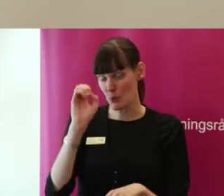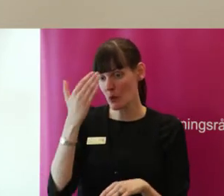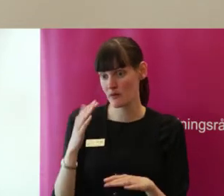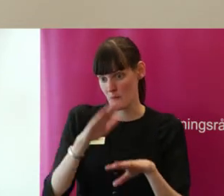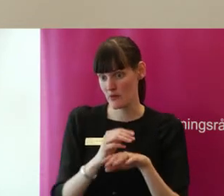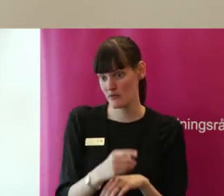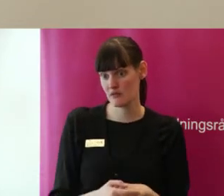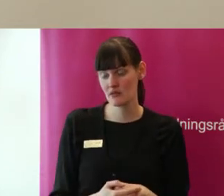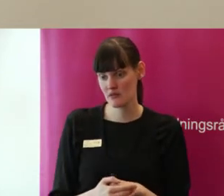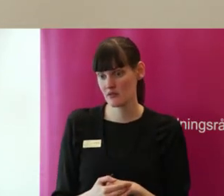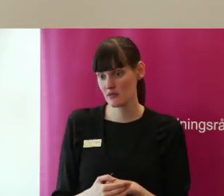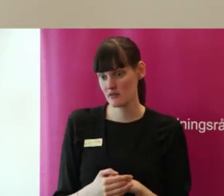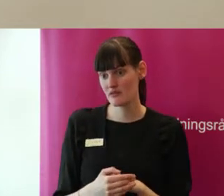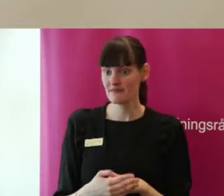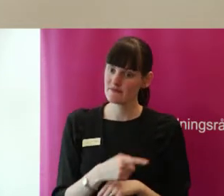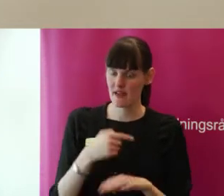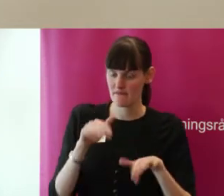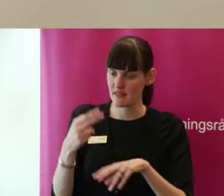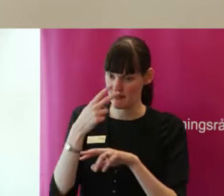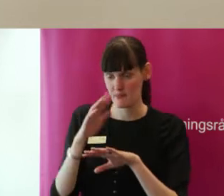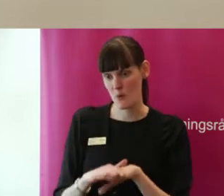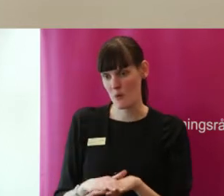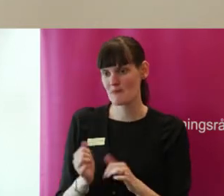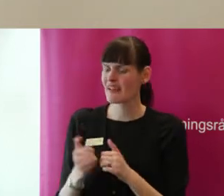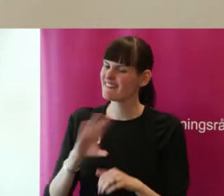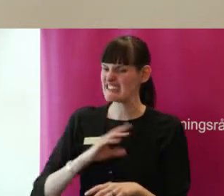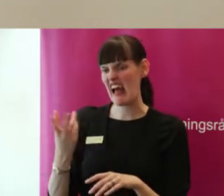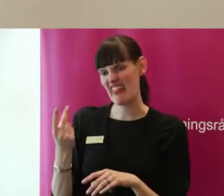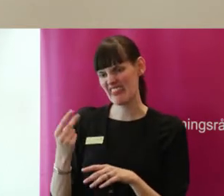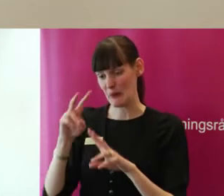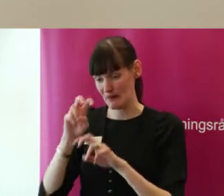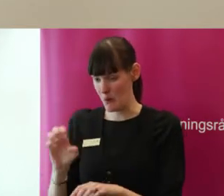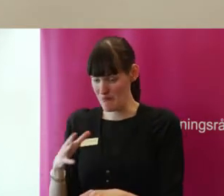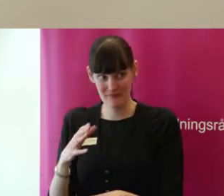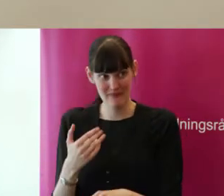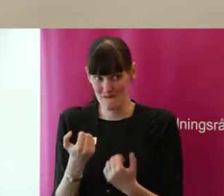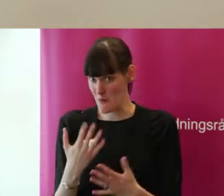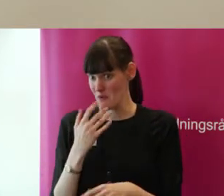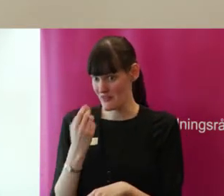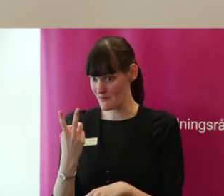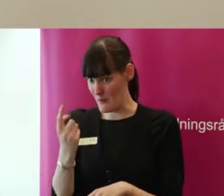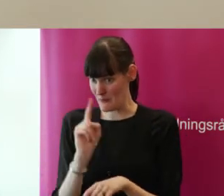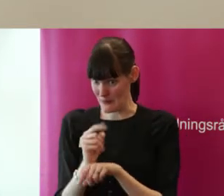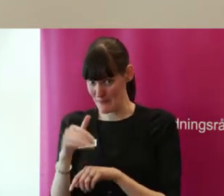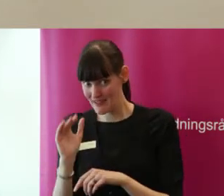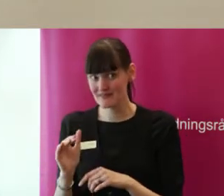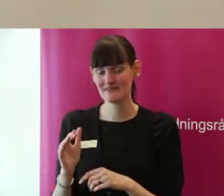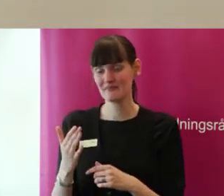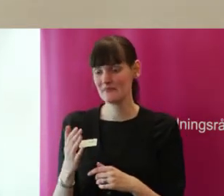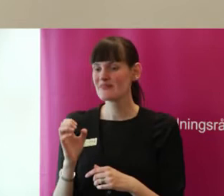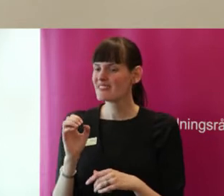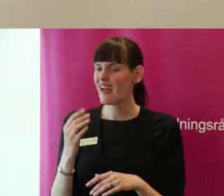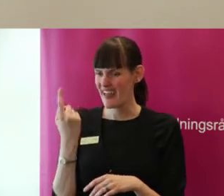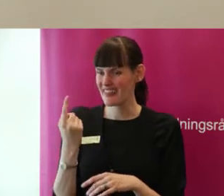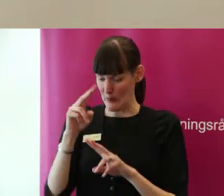Så det tittar vi på. En annan utredning då, om jag får 2 minuter till här, är ju en som tittar på unga som